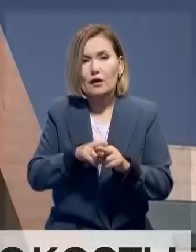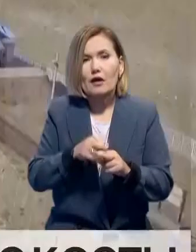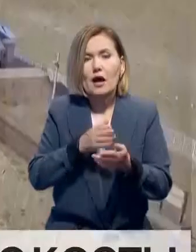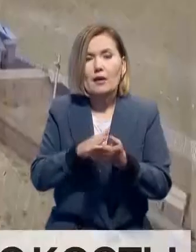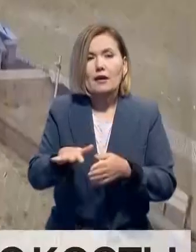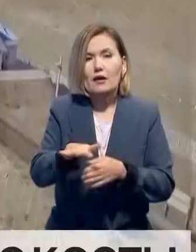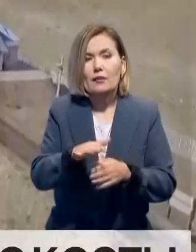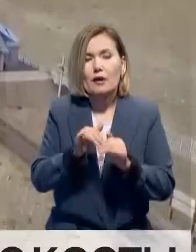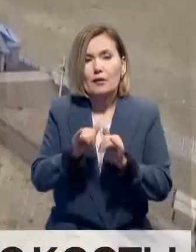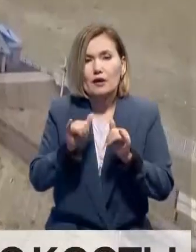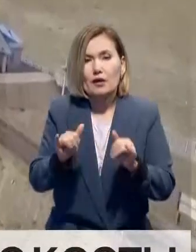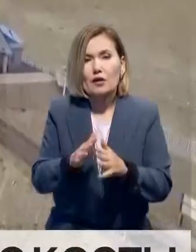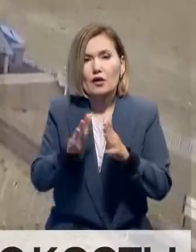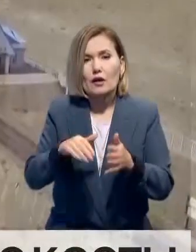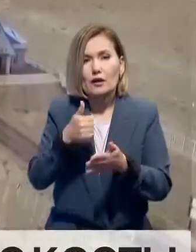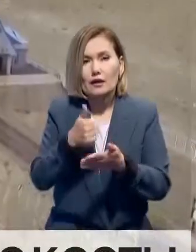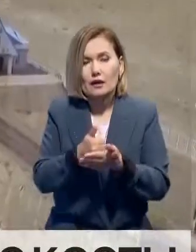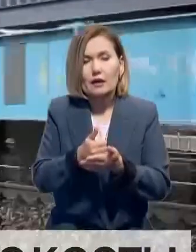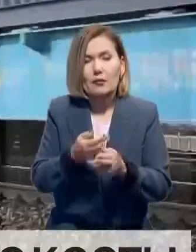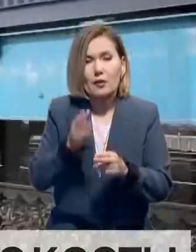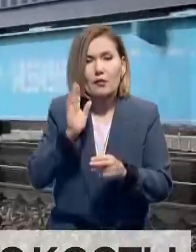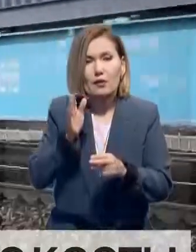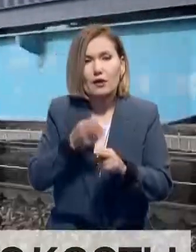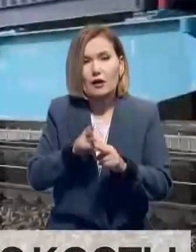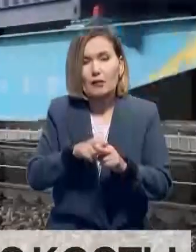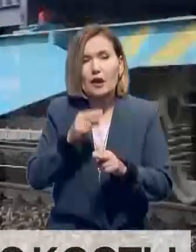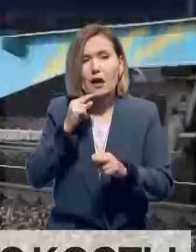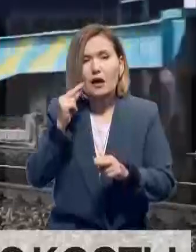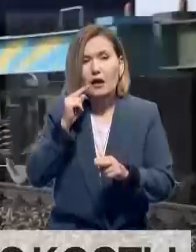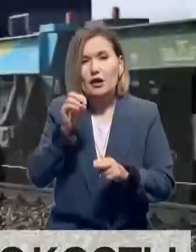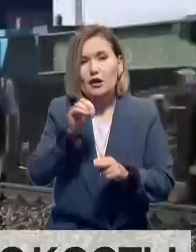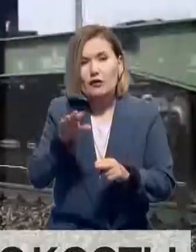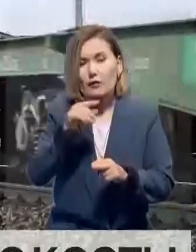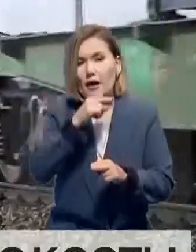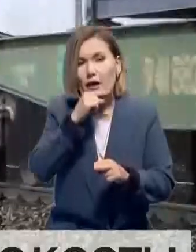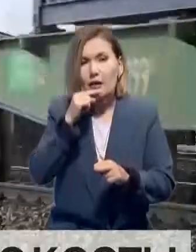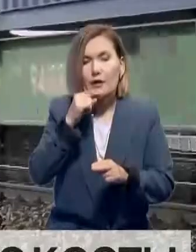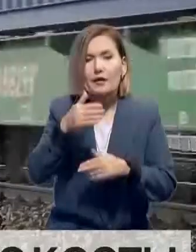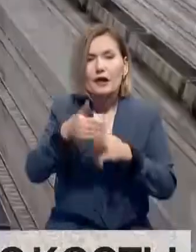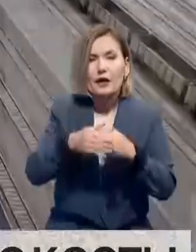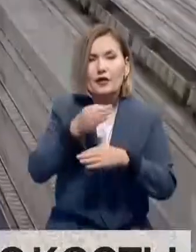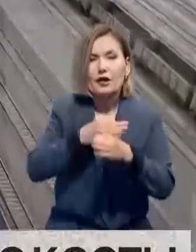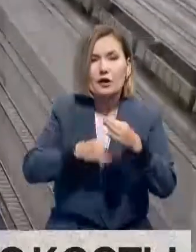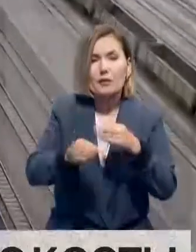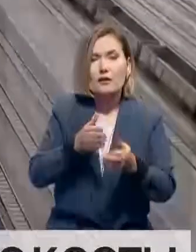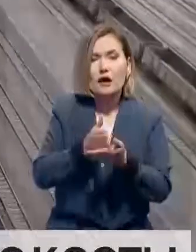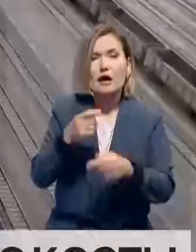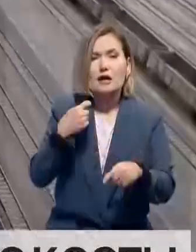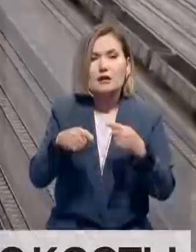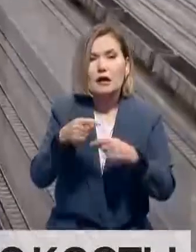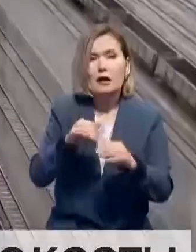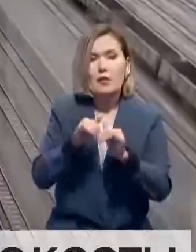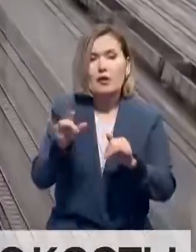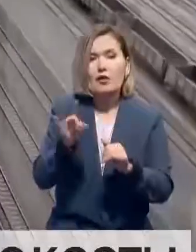сала аймақтың қарқынды дамуына негізгі тірек бола алады. Себебі Қытай, Еуропа, Ресей, таяу шығыс бағыттарындағы сауда-саттық